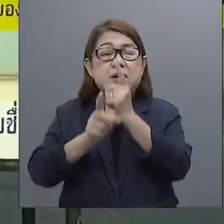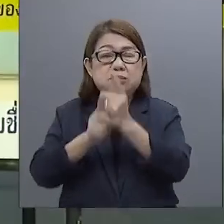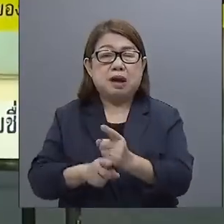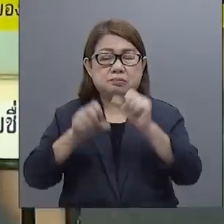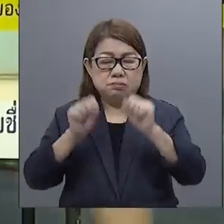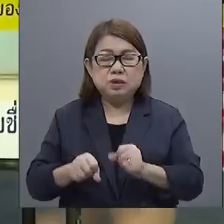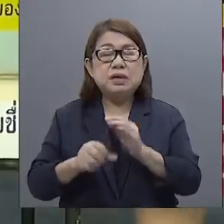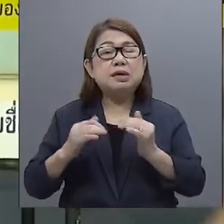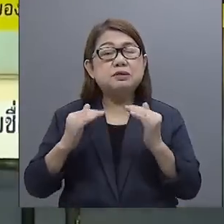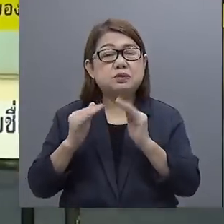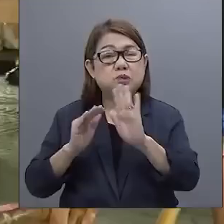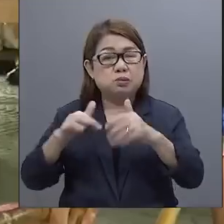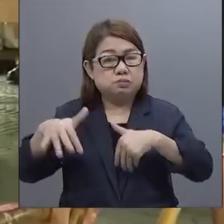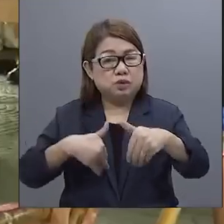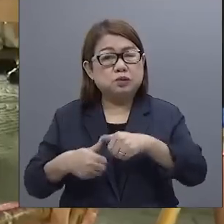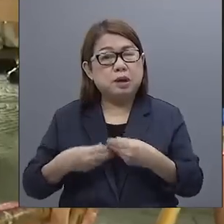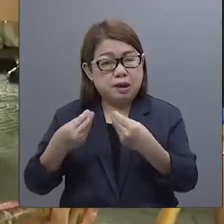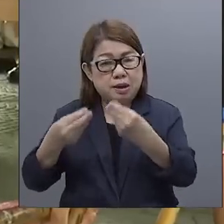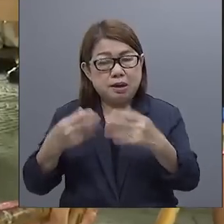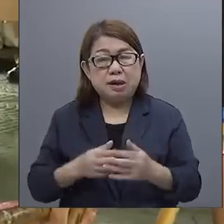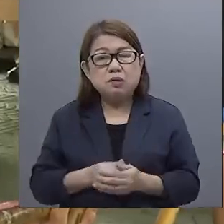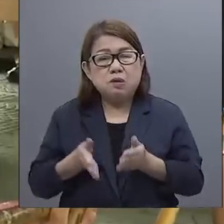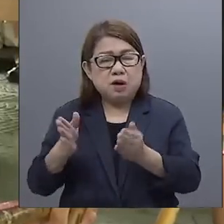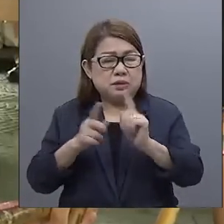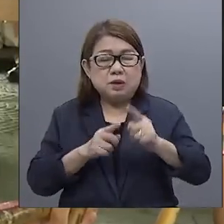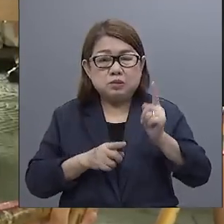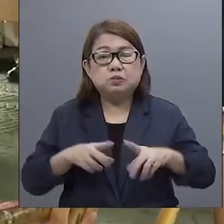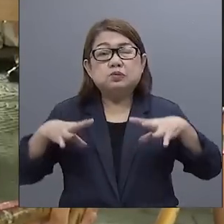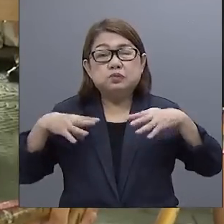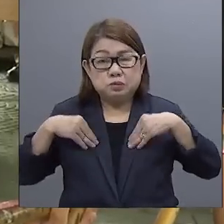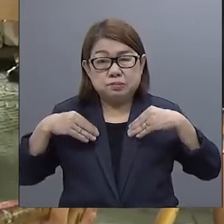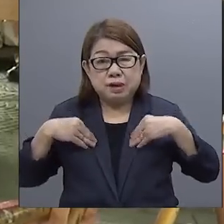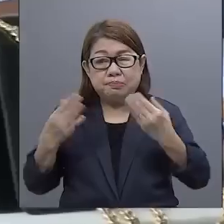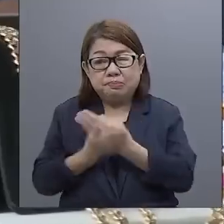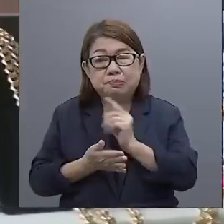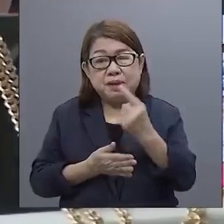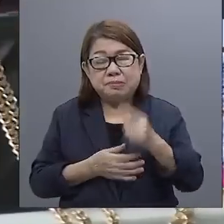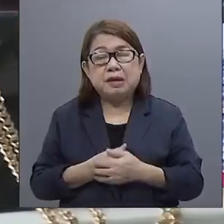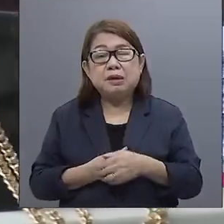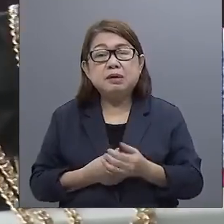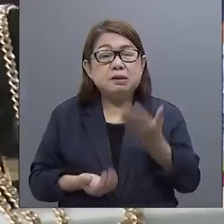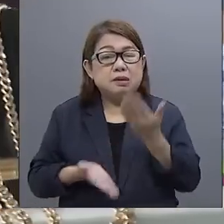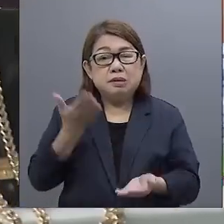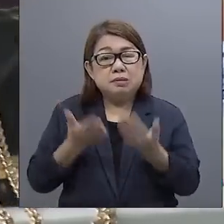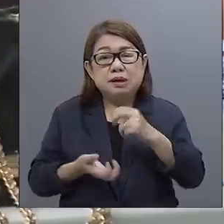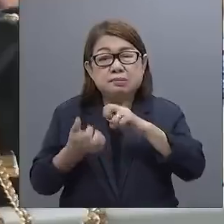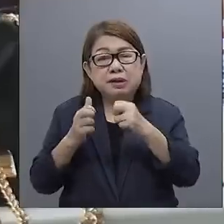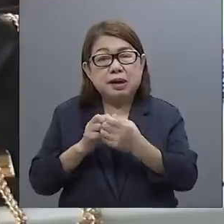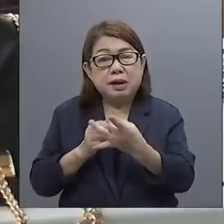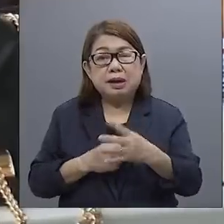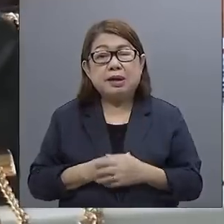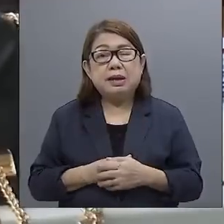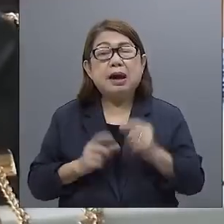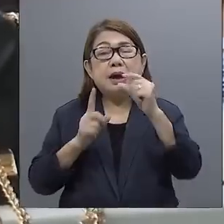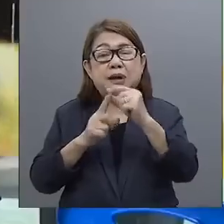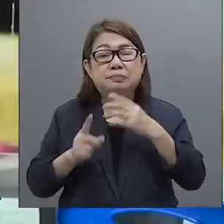ดสินใจผ่านการเลือกตั้งแล้วทุกฝ่ายก็ต้องยอมรับการเปลี่ยนแปลงนั้นและชี้ว่าไม่ว่าอะไรจะเกิดขึ้นคำว่ายึดอำนาจ